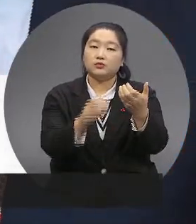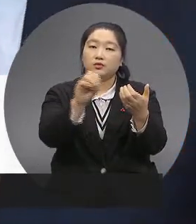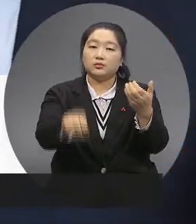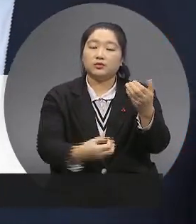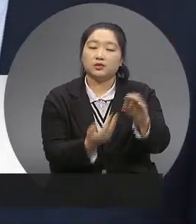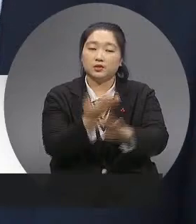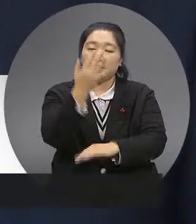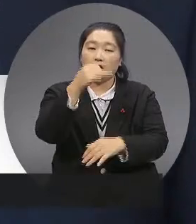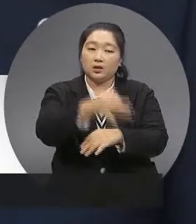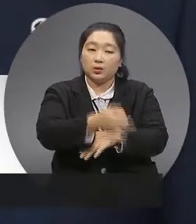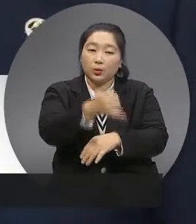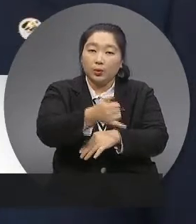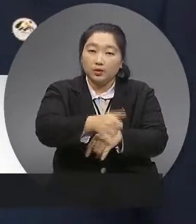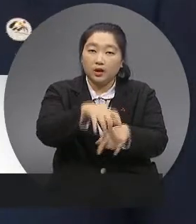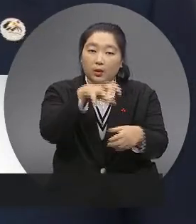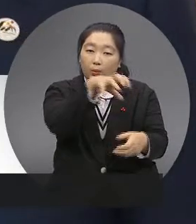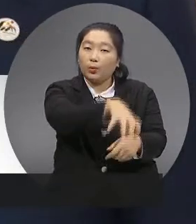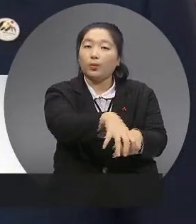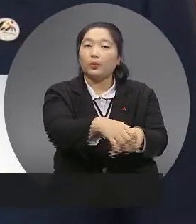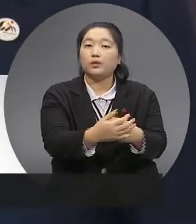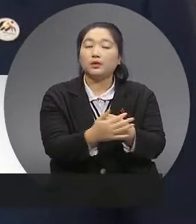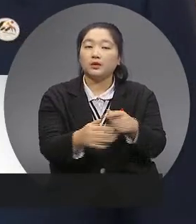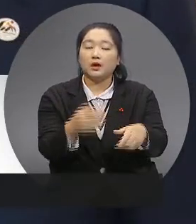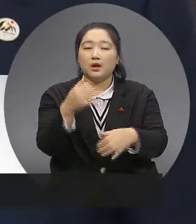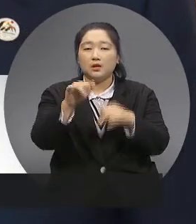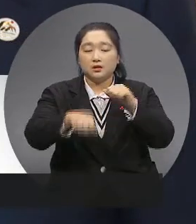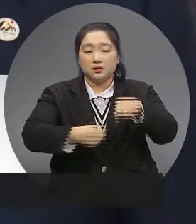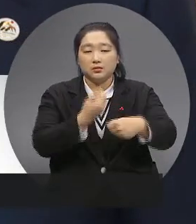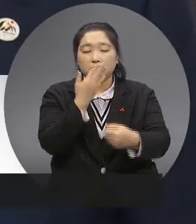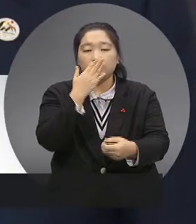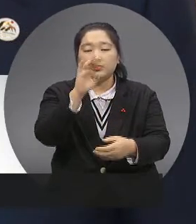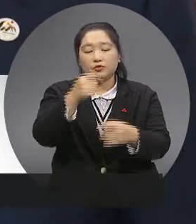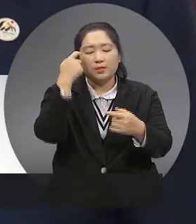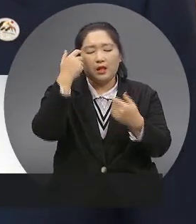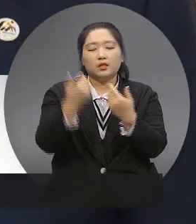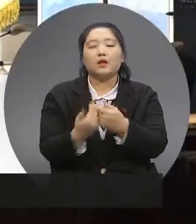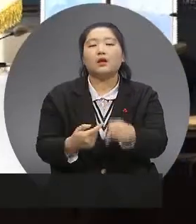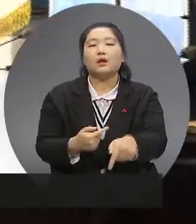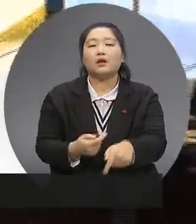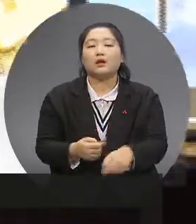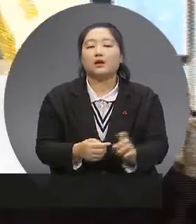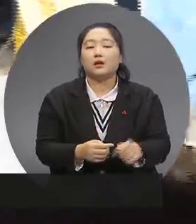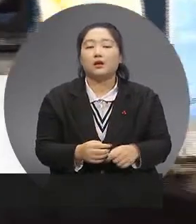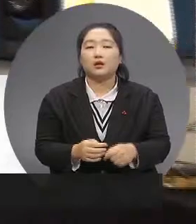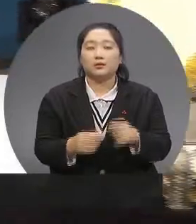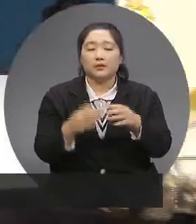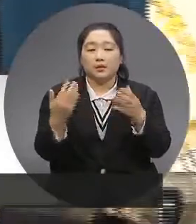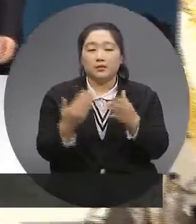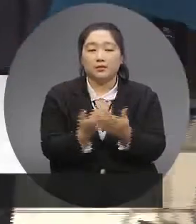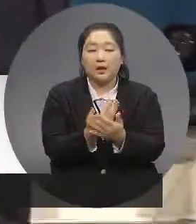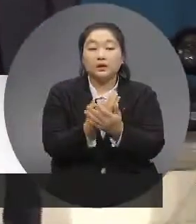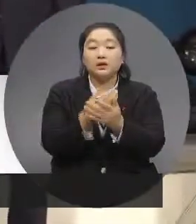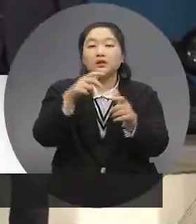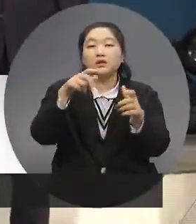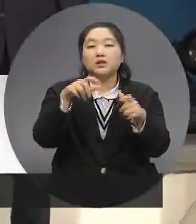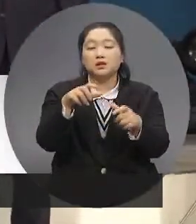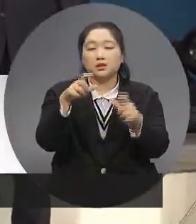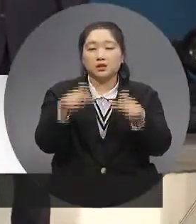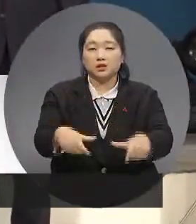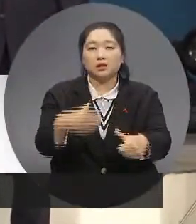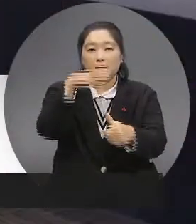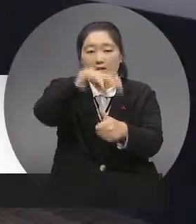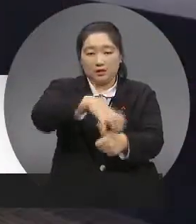이상이 농업진흥지역이어서 농림축산식품부가 반대하고 있다며 진흥지역 해제를 함께